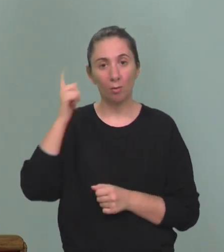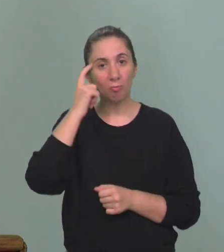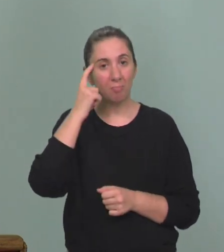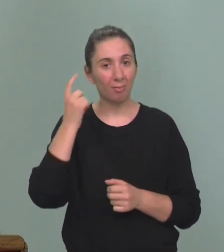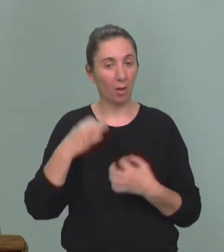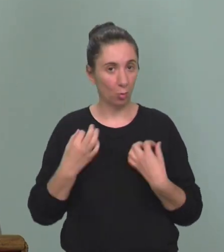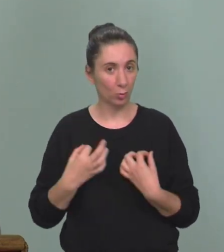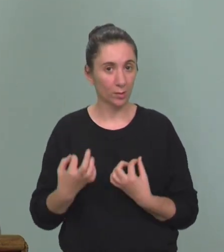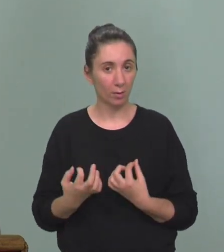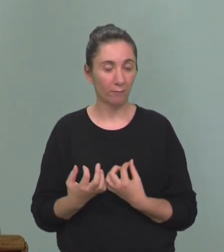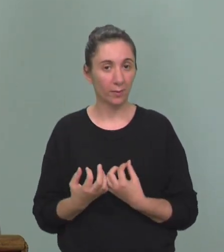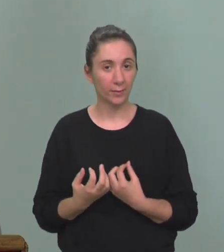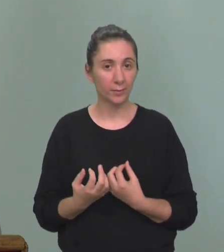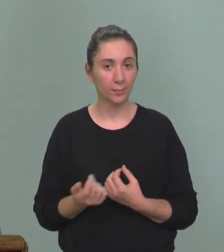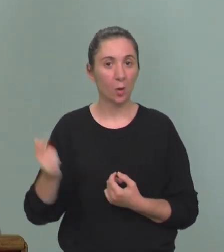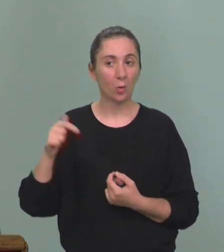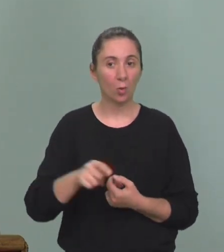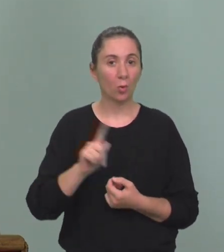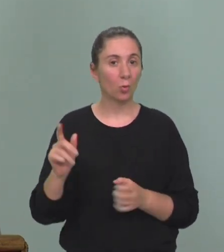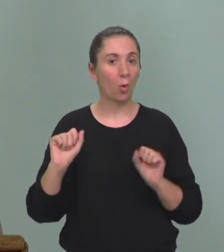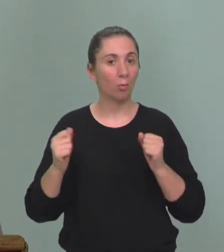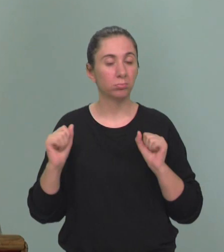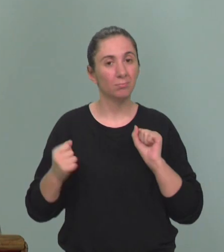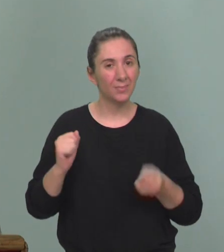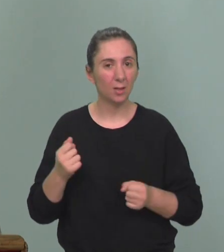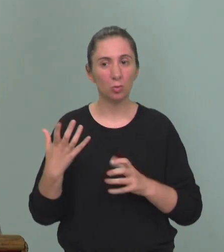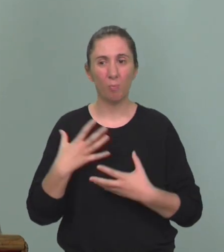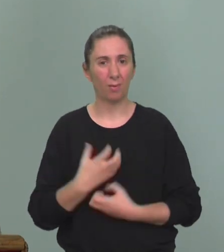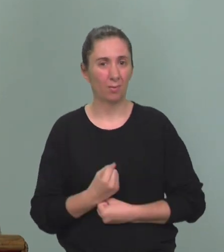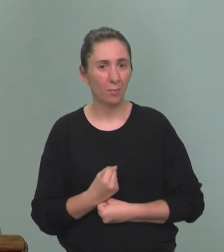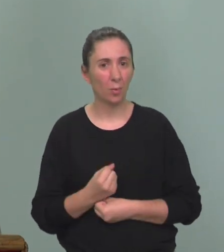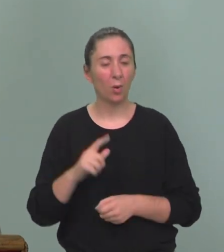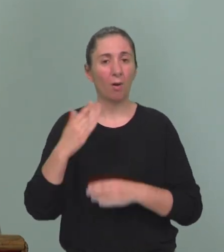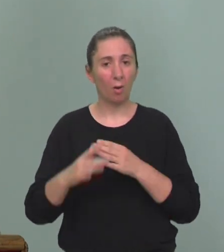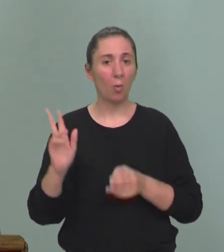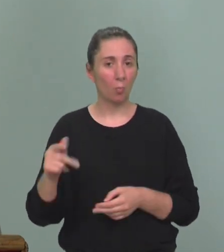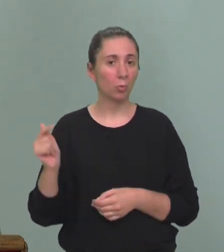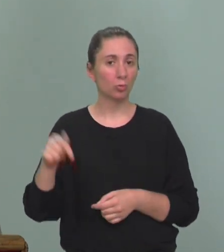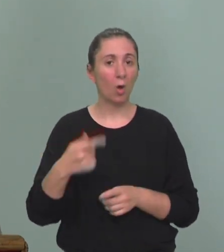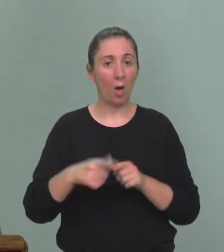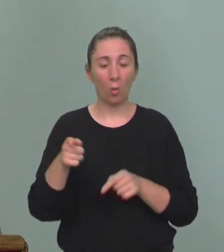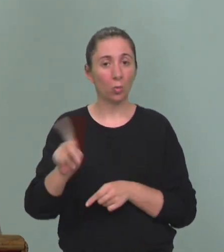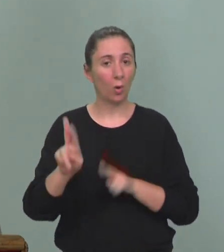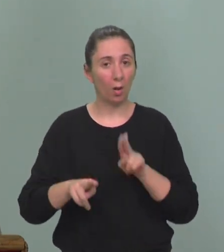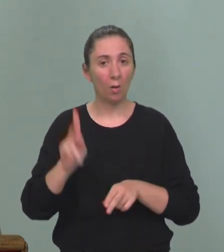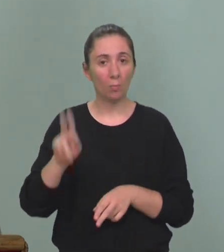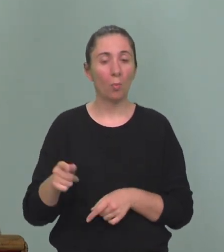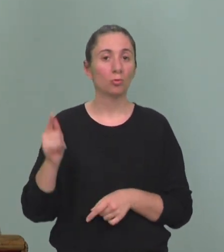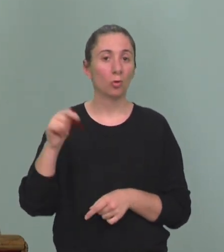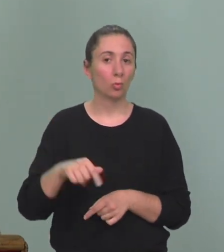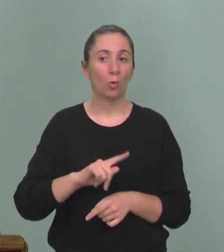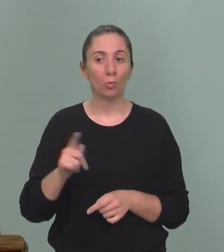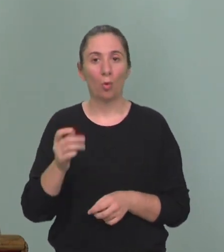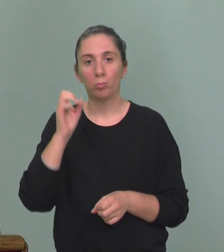mentalno zdravlje, dolazi do depresije i tjeskobe, a na kraju može doći, ako se to ne liječi, do letalnog